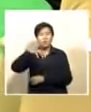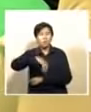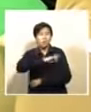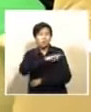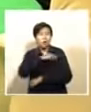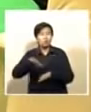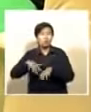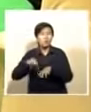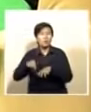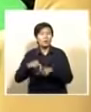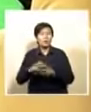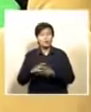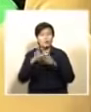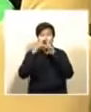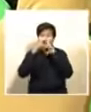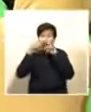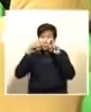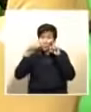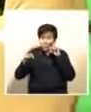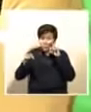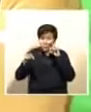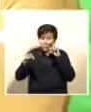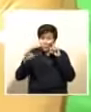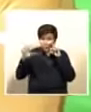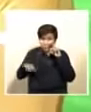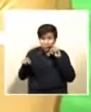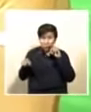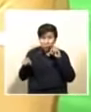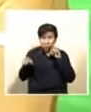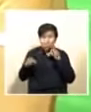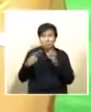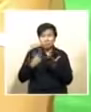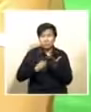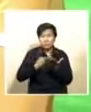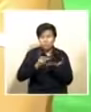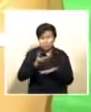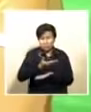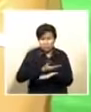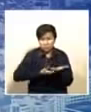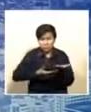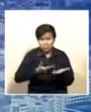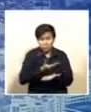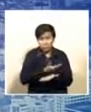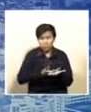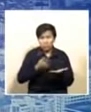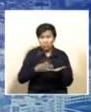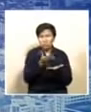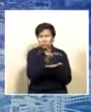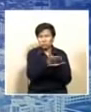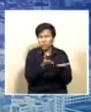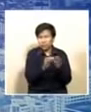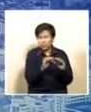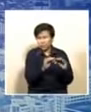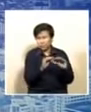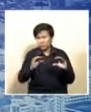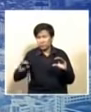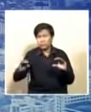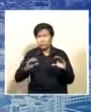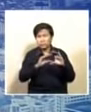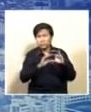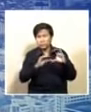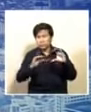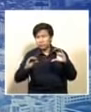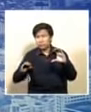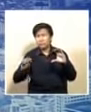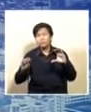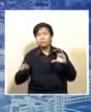าตอนนี้เรายาในประเทศไทยเนี่ยครับผู้ป่วยเตียงตอนนี้เรามี 1,600 เตียงมีผู้ป่วยอยู่แค่ประม